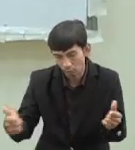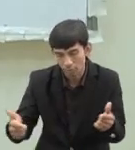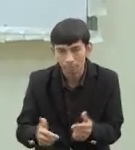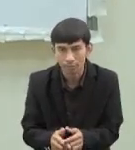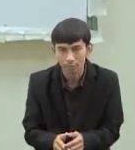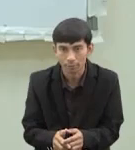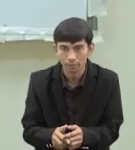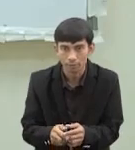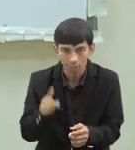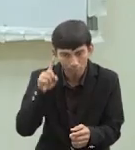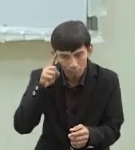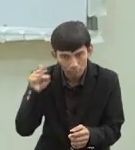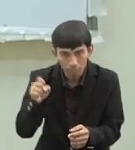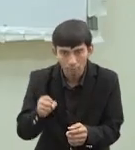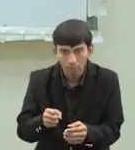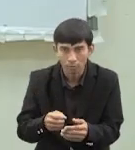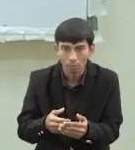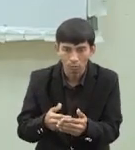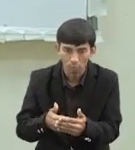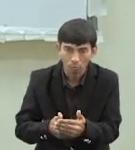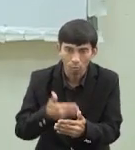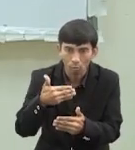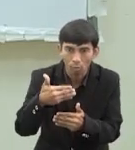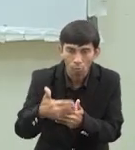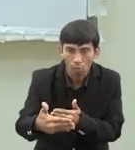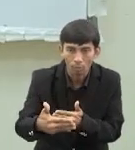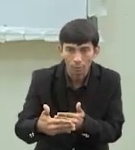Bước khlạch hùa bê phót rộng đơ.